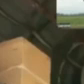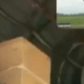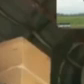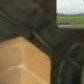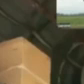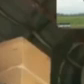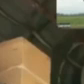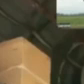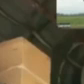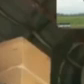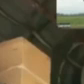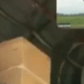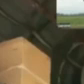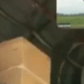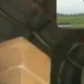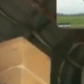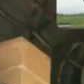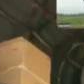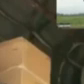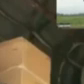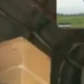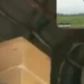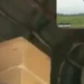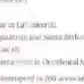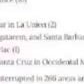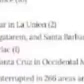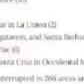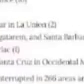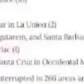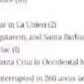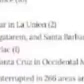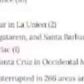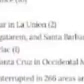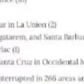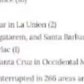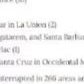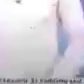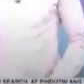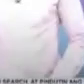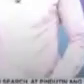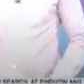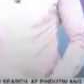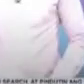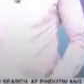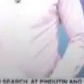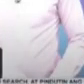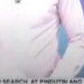si Falcon at saka si Egay. Ayon po, dito sa balita na atin pong